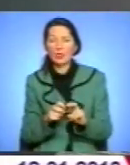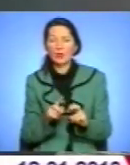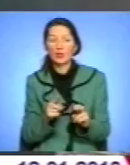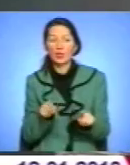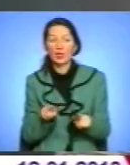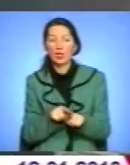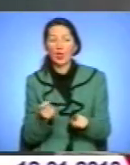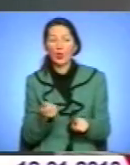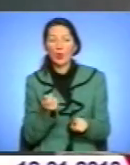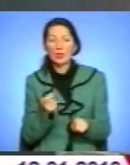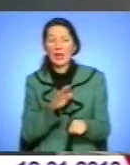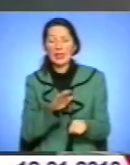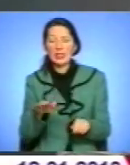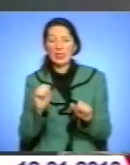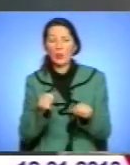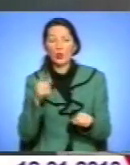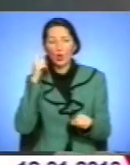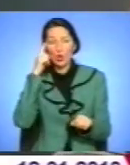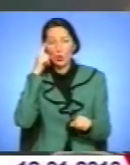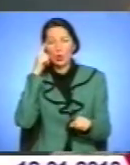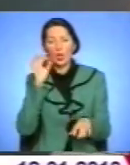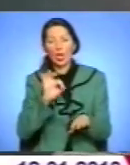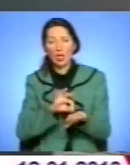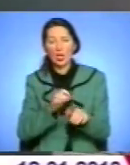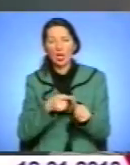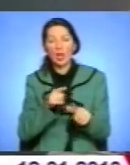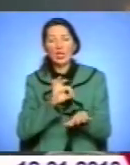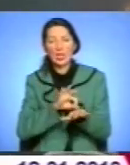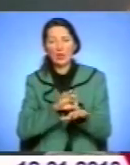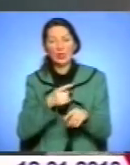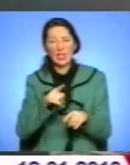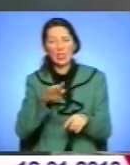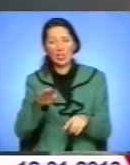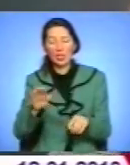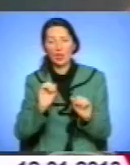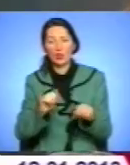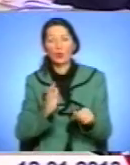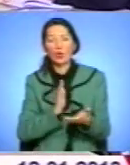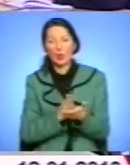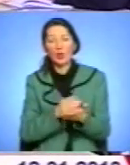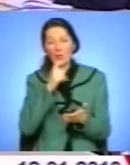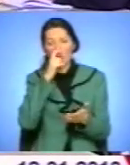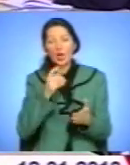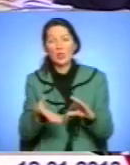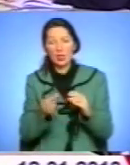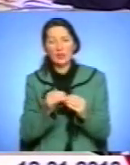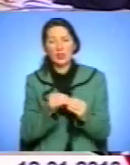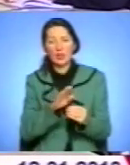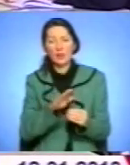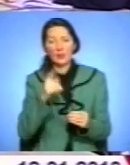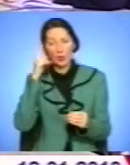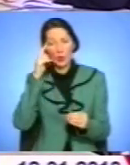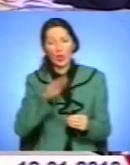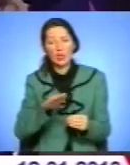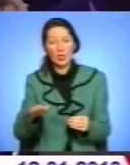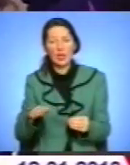такий нюанс, що діти можуть чути діагнози інших дітей, що може мати негативні наслідки. Думки дітей з приводу планового